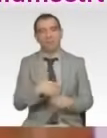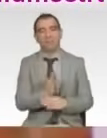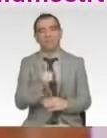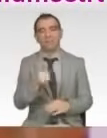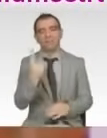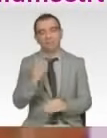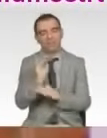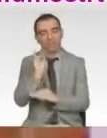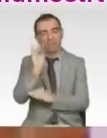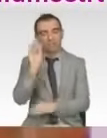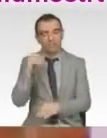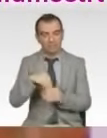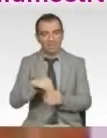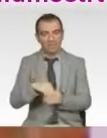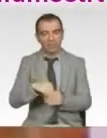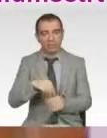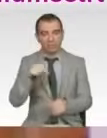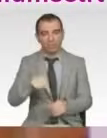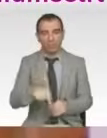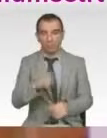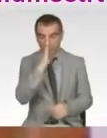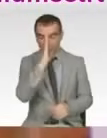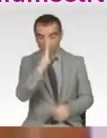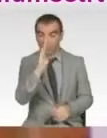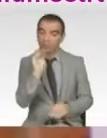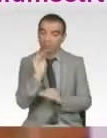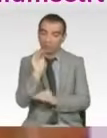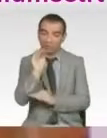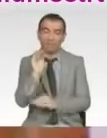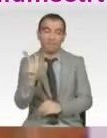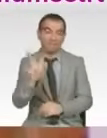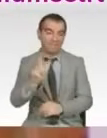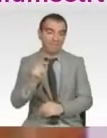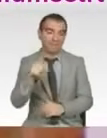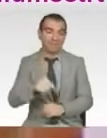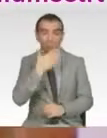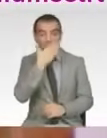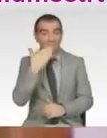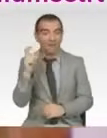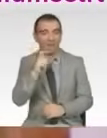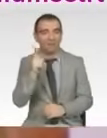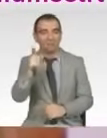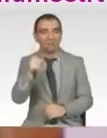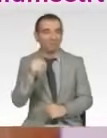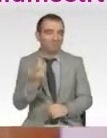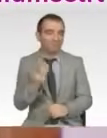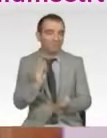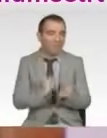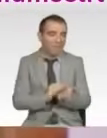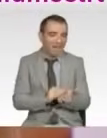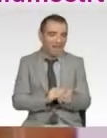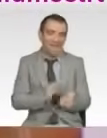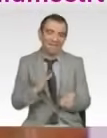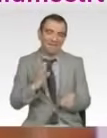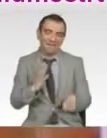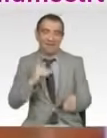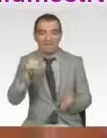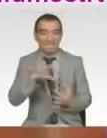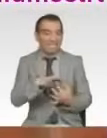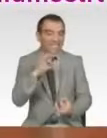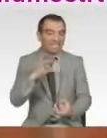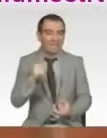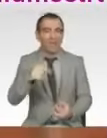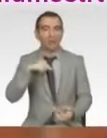bütün bir hayatımızı bu doğrultuda yaşamalıyız ama Ramazan biraz daha böyle o ayın maneviyatıyla insanların